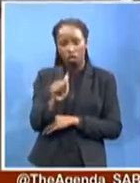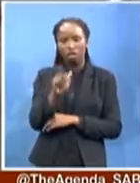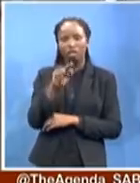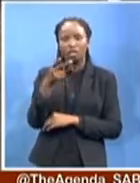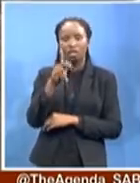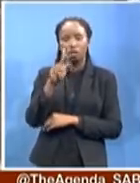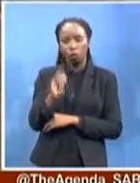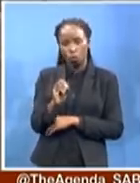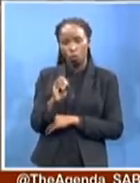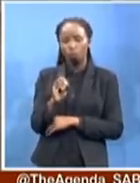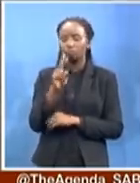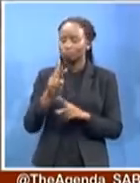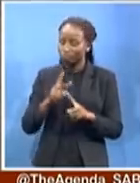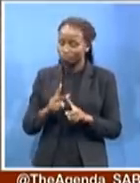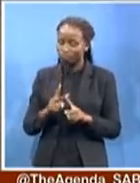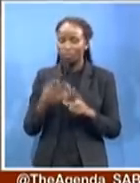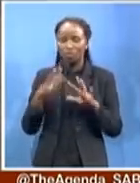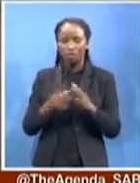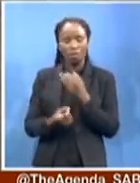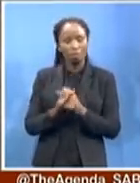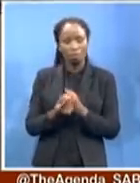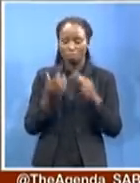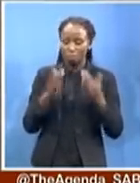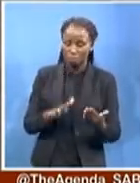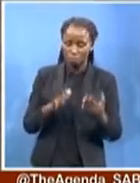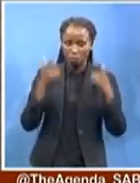Hlasimbe njengamabutho kwaZulu, nithini ngalokho kusanda kwenzeka manje?